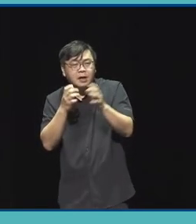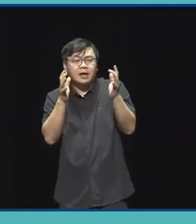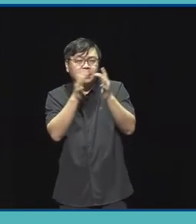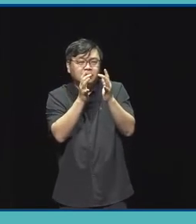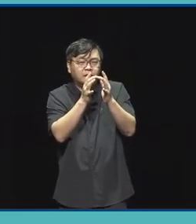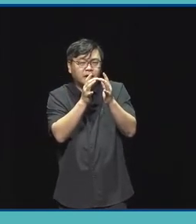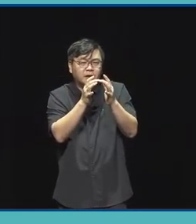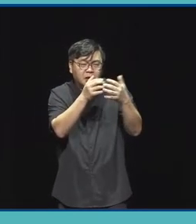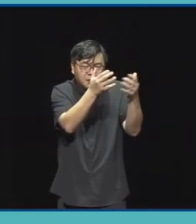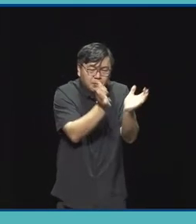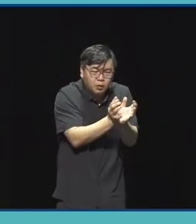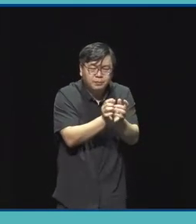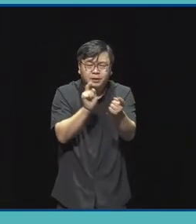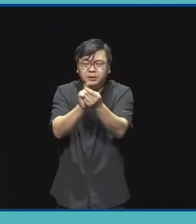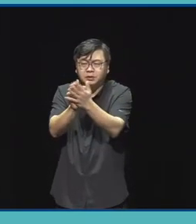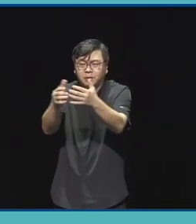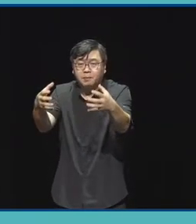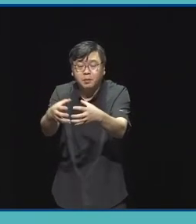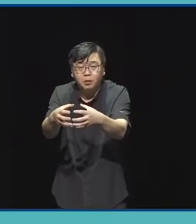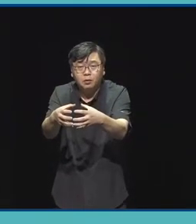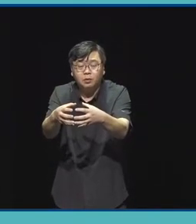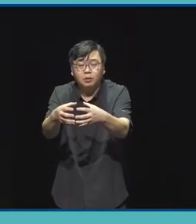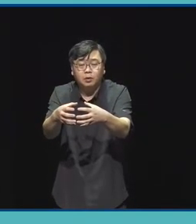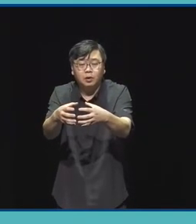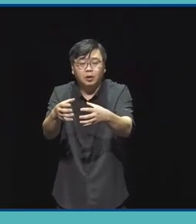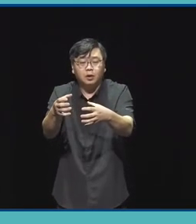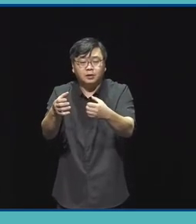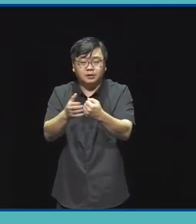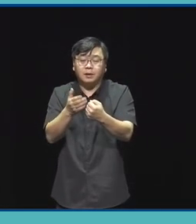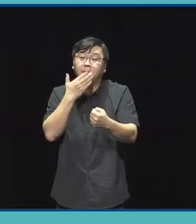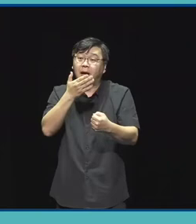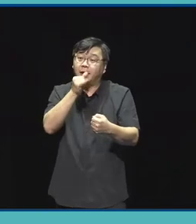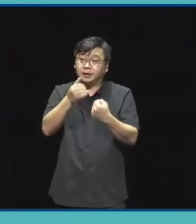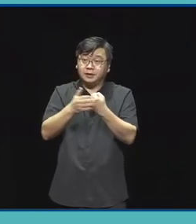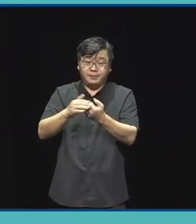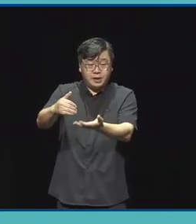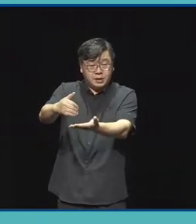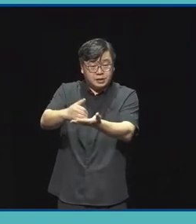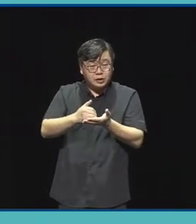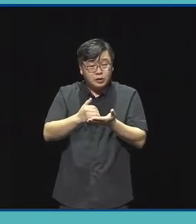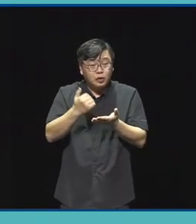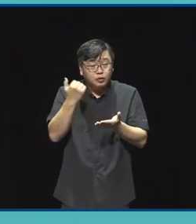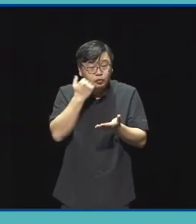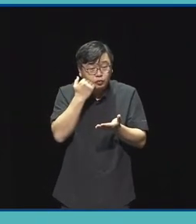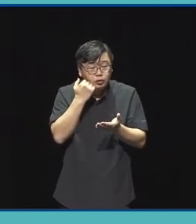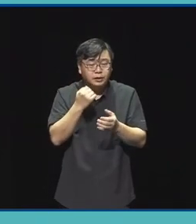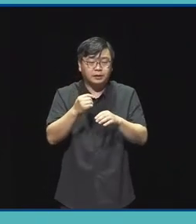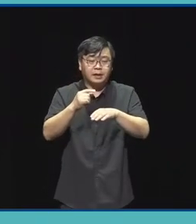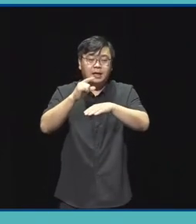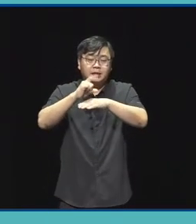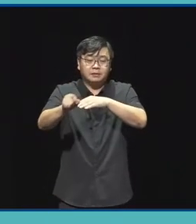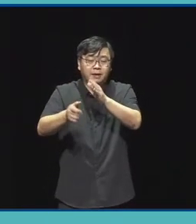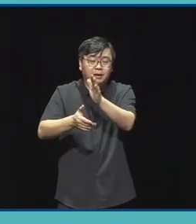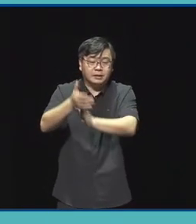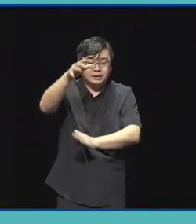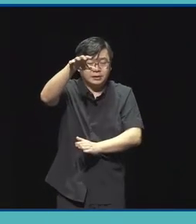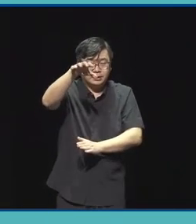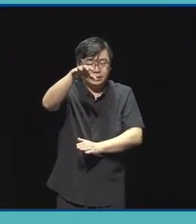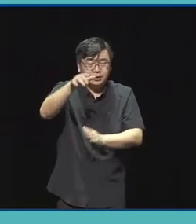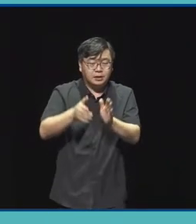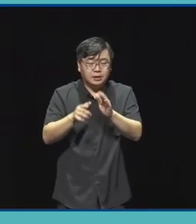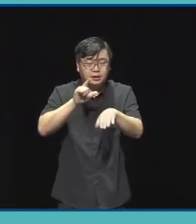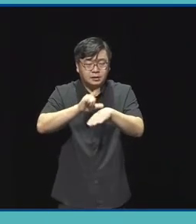온라인 오프라인 비평 활동까지 여기 신청 대상은 광역 기초문화재단뿐만 아니라 예술가 개인 단체